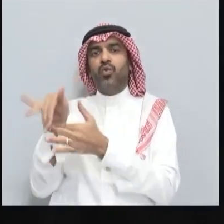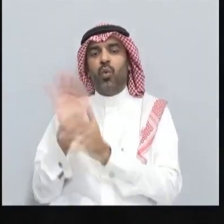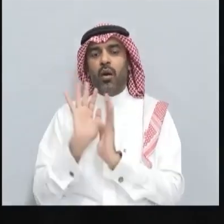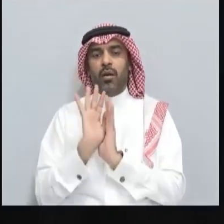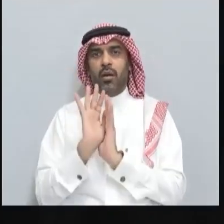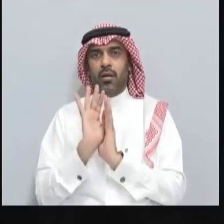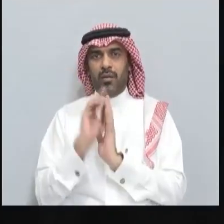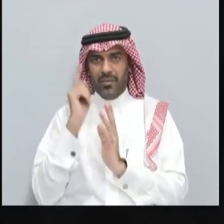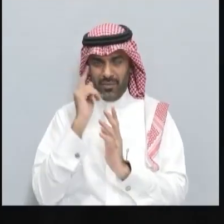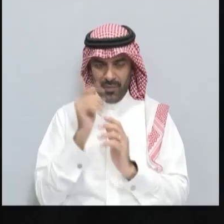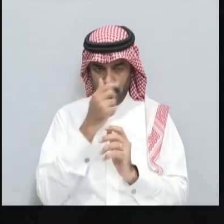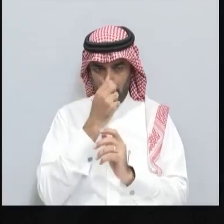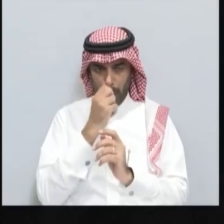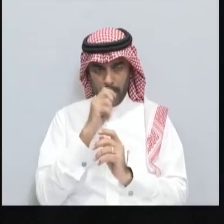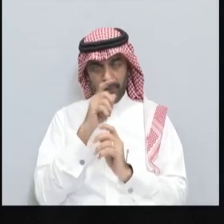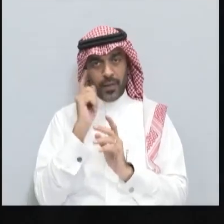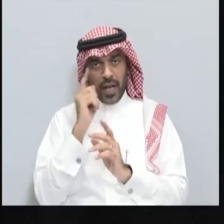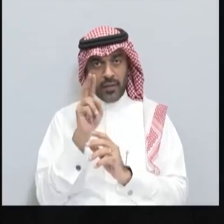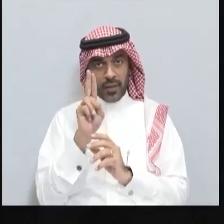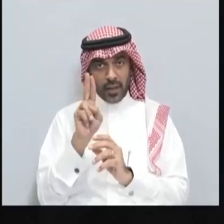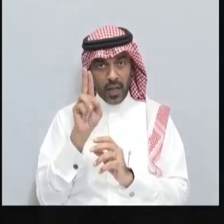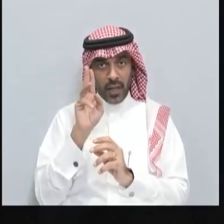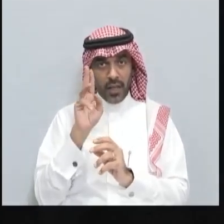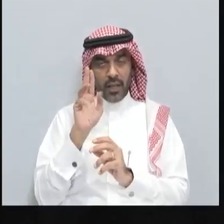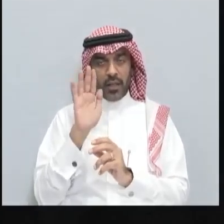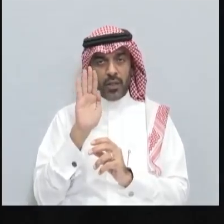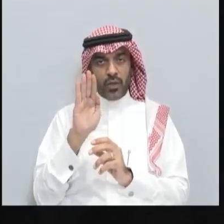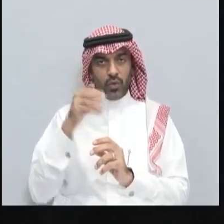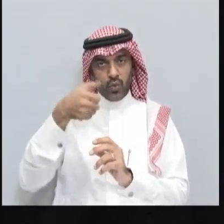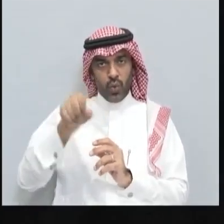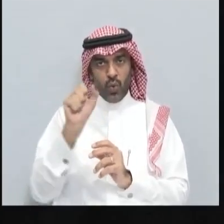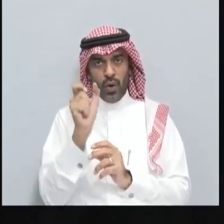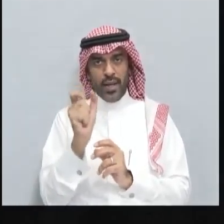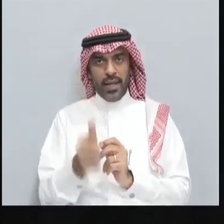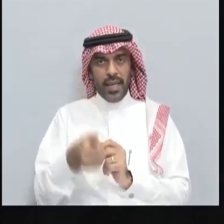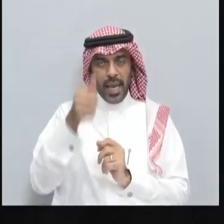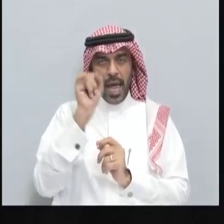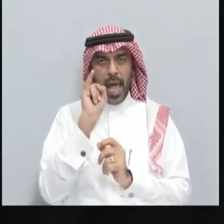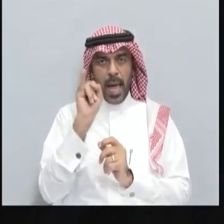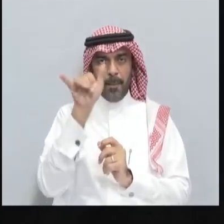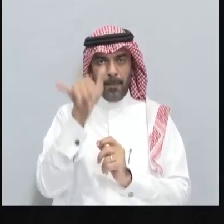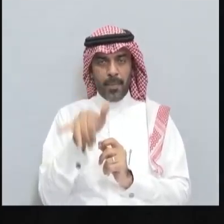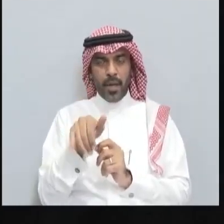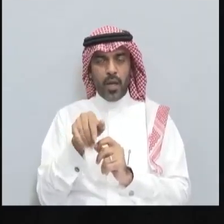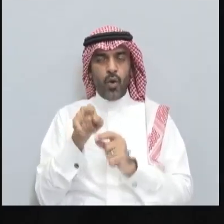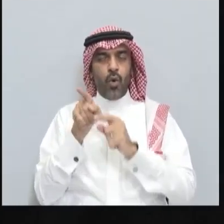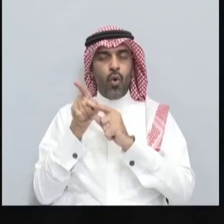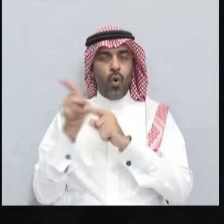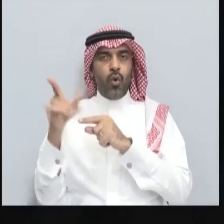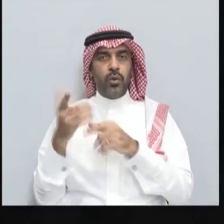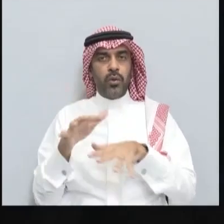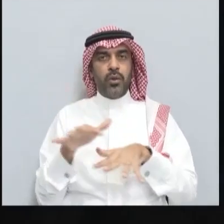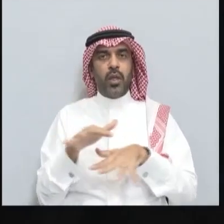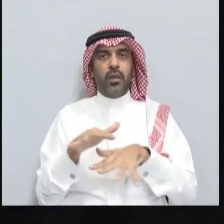نتذكر التسونامي ليس اعصار ليس مرتبطا بتغيرات الغلاف الجوي لكن هو مرتبطا